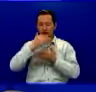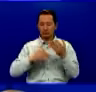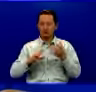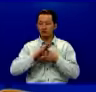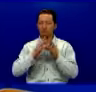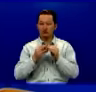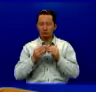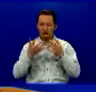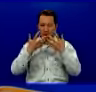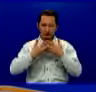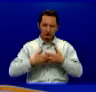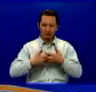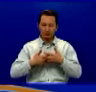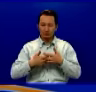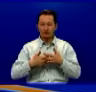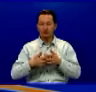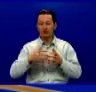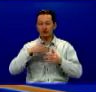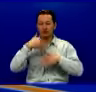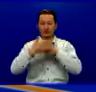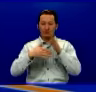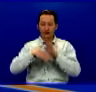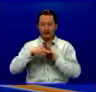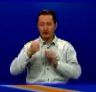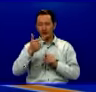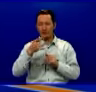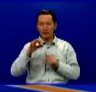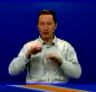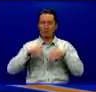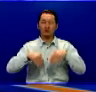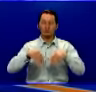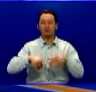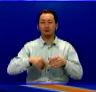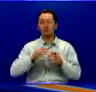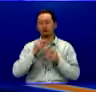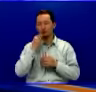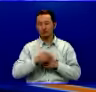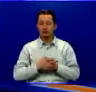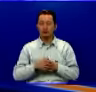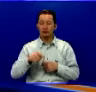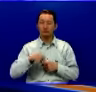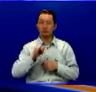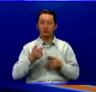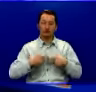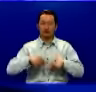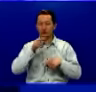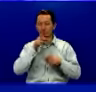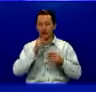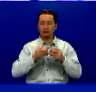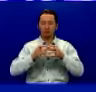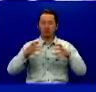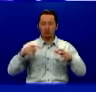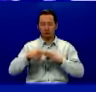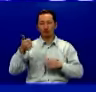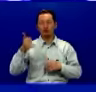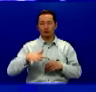бағдарламасының нәтижесінде өнеркәсіпті аграрлы облысқа айналып отыр. Оңтүстік Қазақстан мал басы бойынша алдыңғы орында